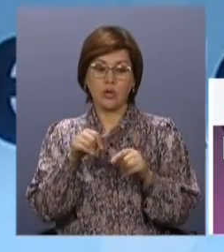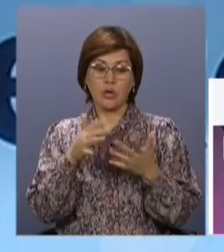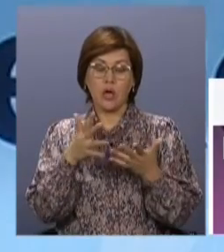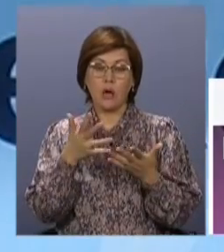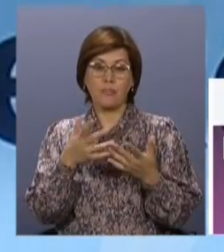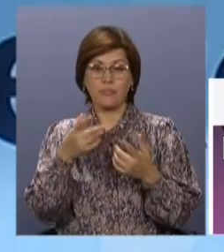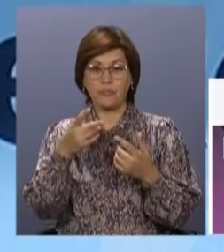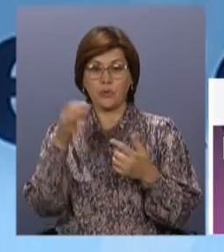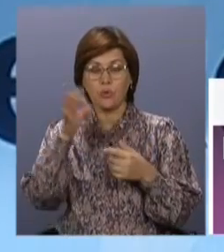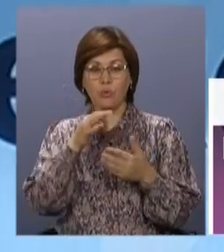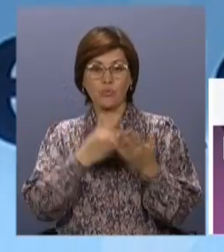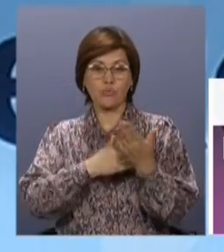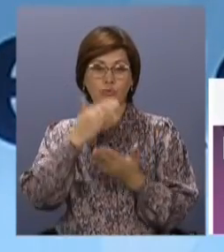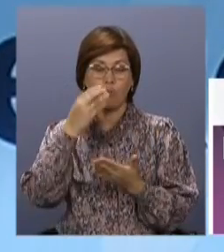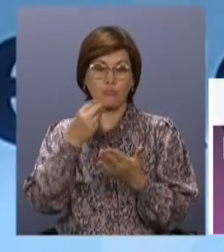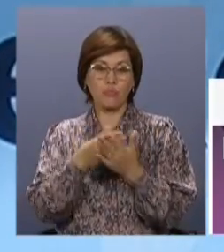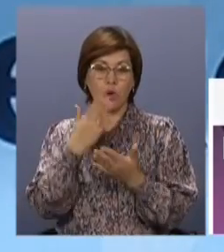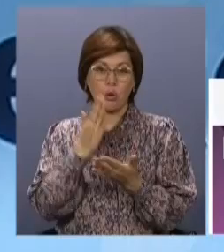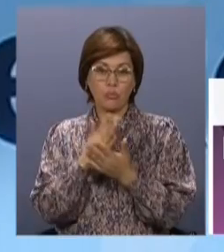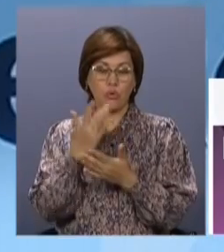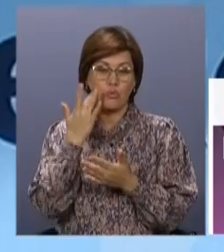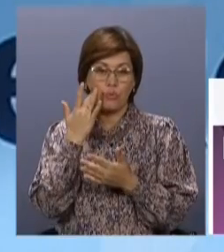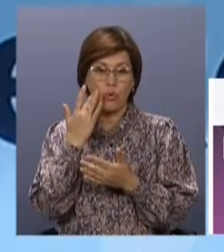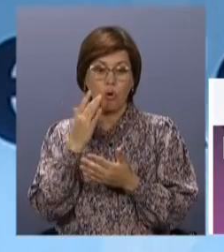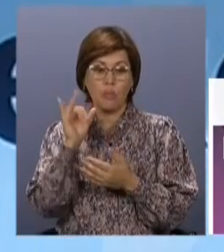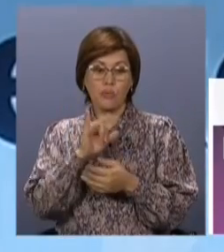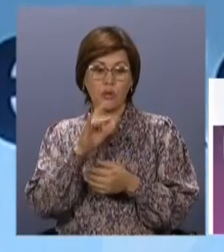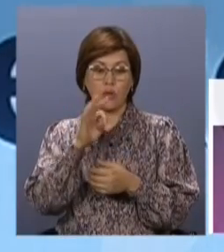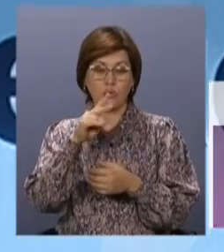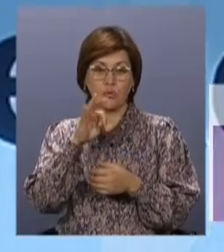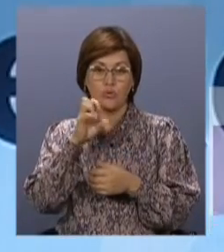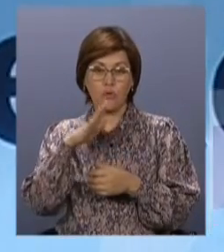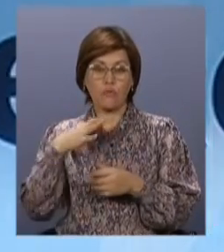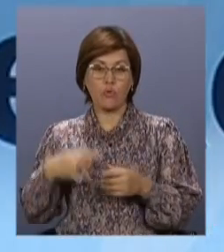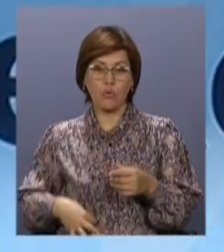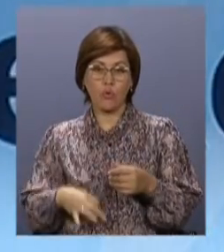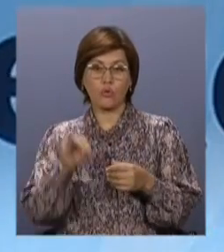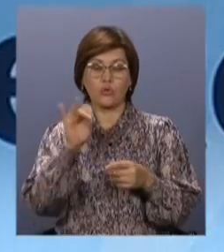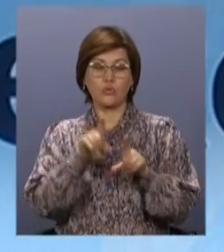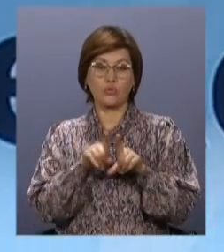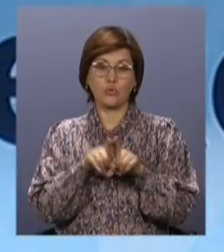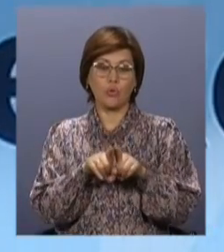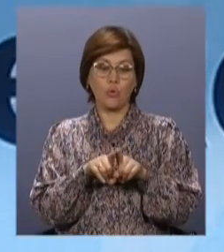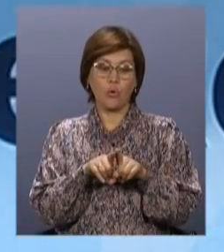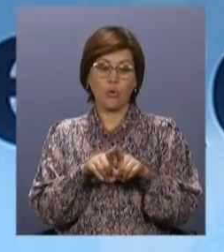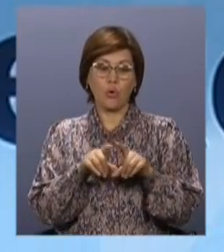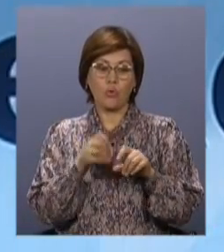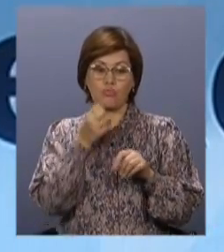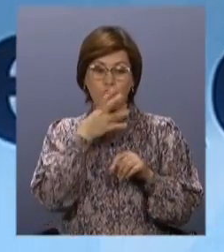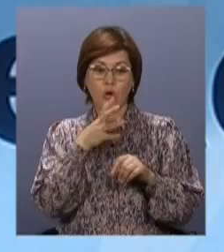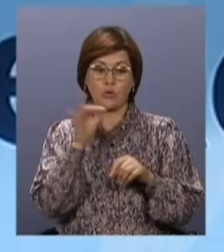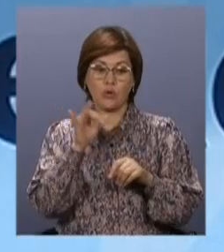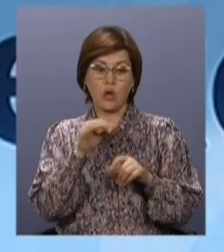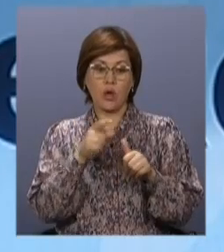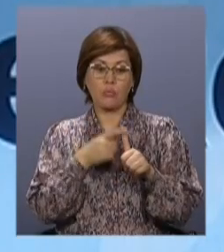да үлкен жоғарғы бағаға ие болған адам, сонысын мен де Сәкен Жүнісов болып. Енді